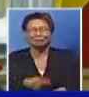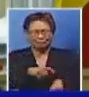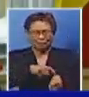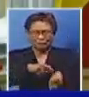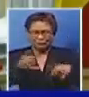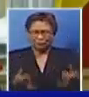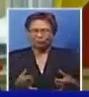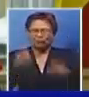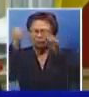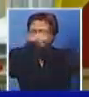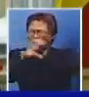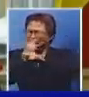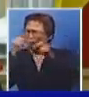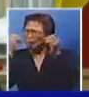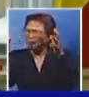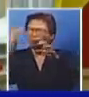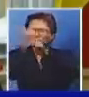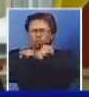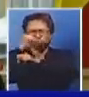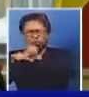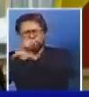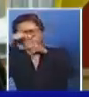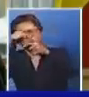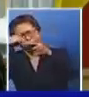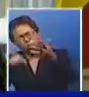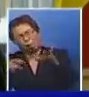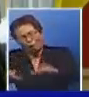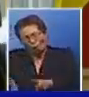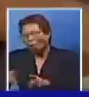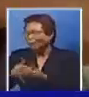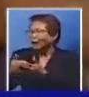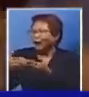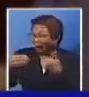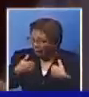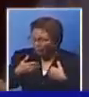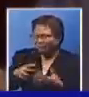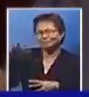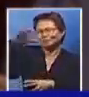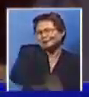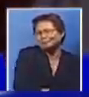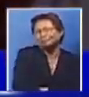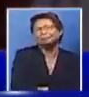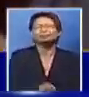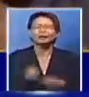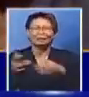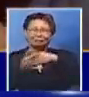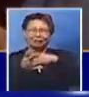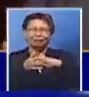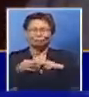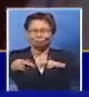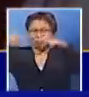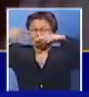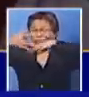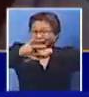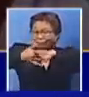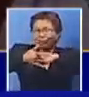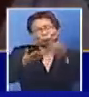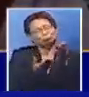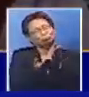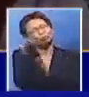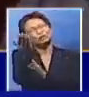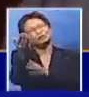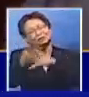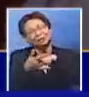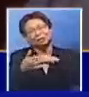sekarang cabaran ni banyak. And so apa peluang ada kita grab. Kak meningkatkan teknologi kita dan secara tak langsunglah